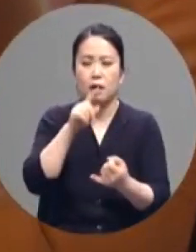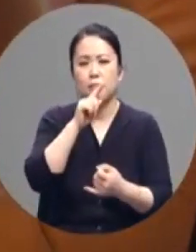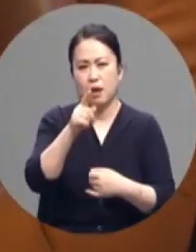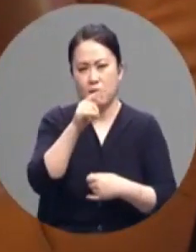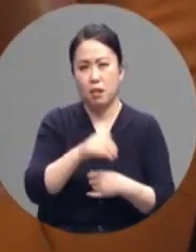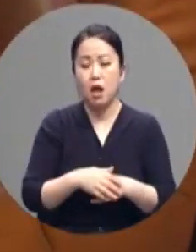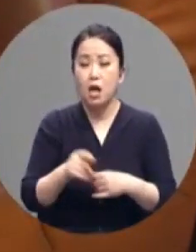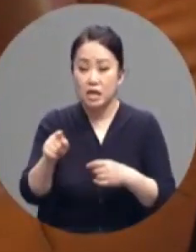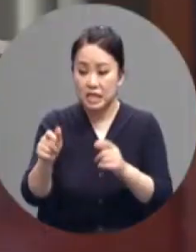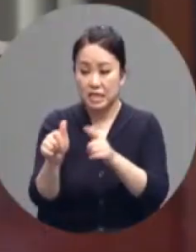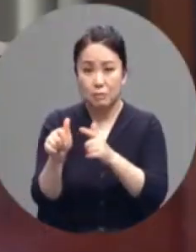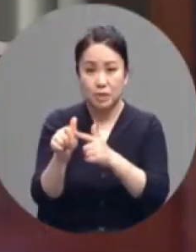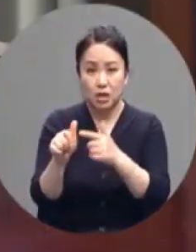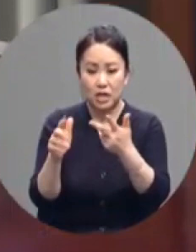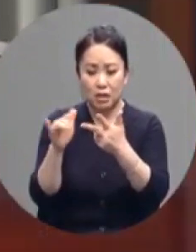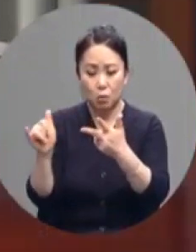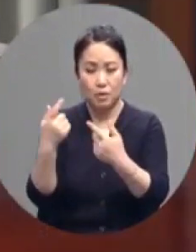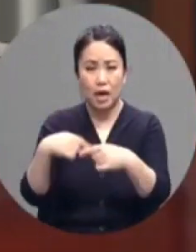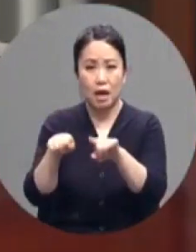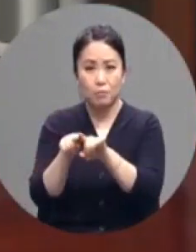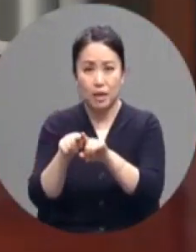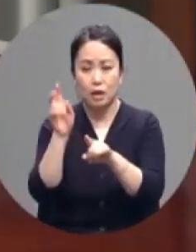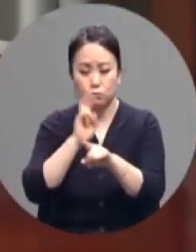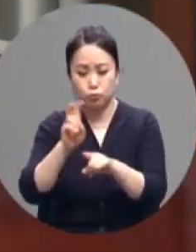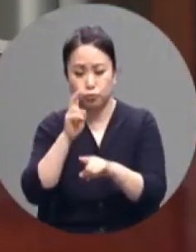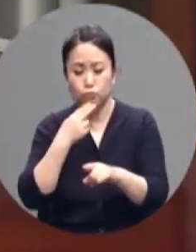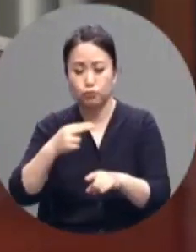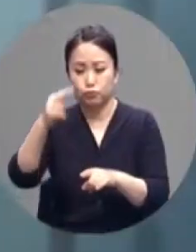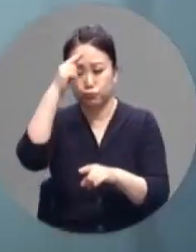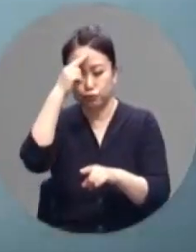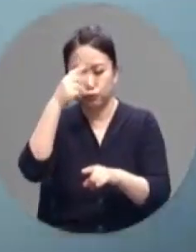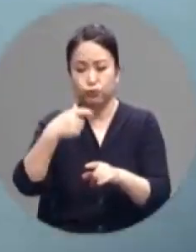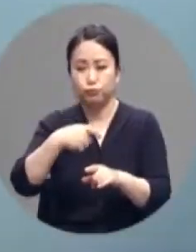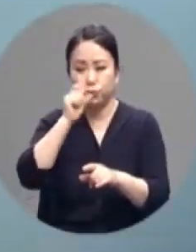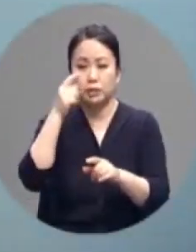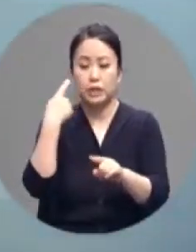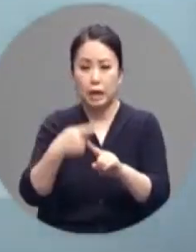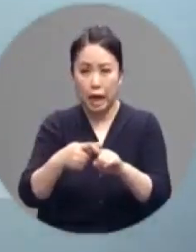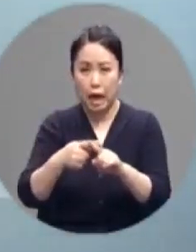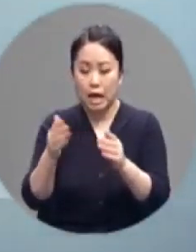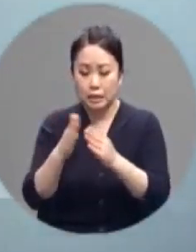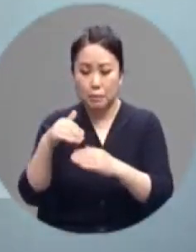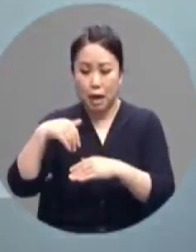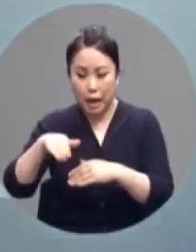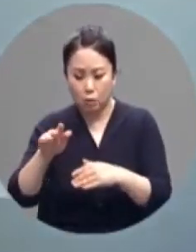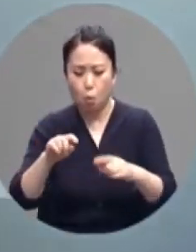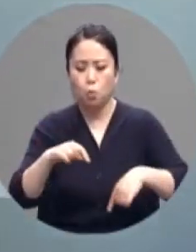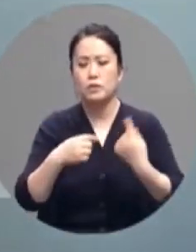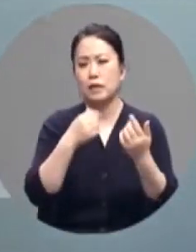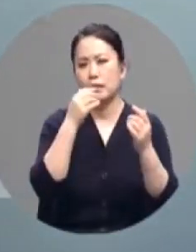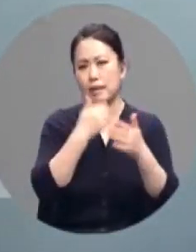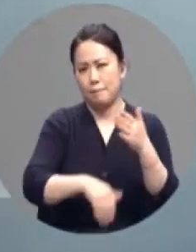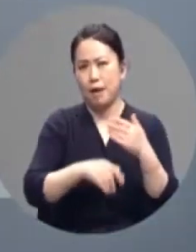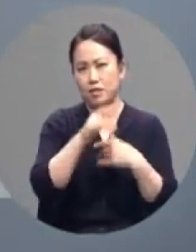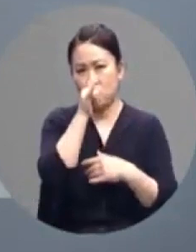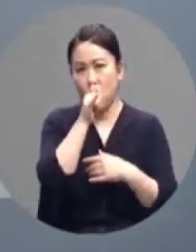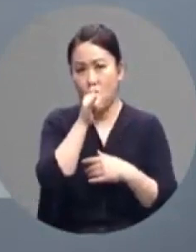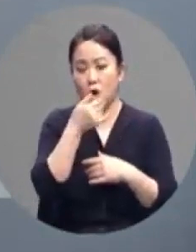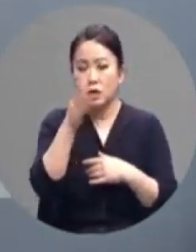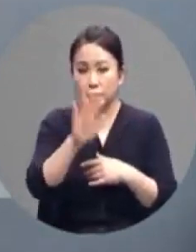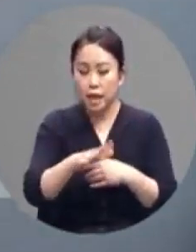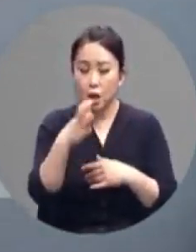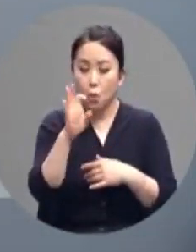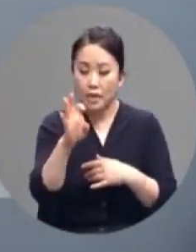함께 노래주점에서 술을 마시다 혼자 남아있었습니다. 그러다 화장실에 있던 여성에게 갑자기 발길질을 하고